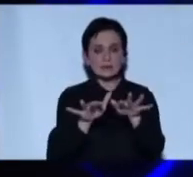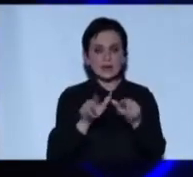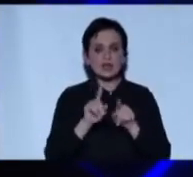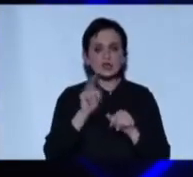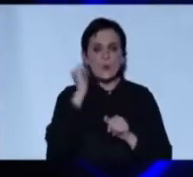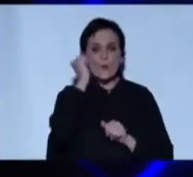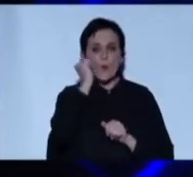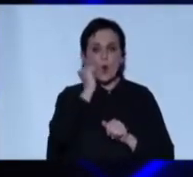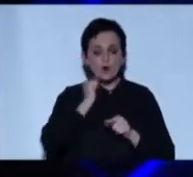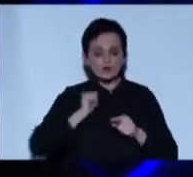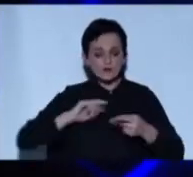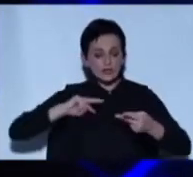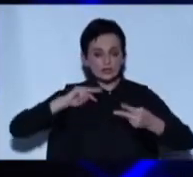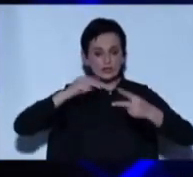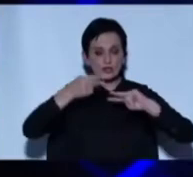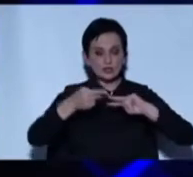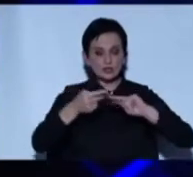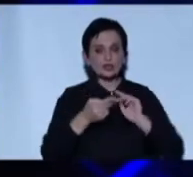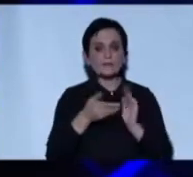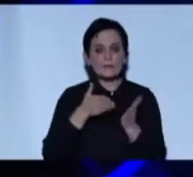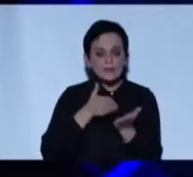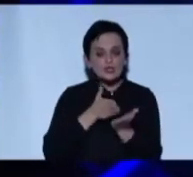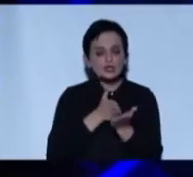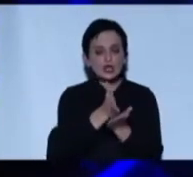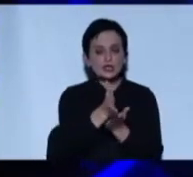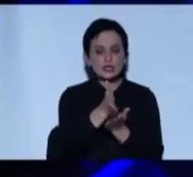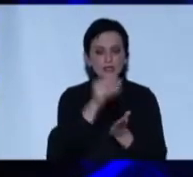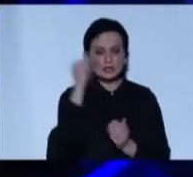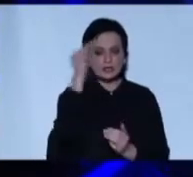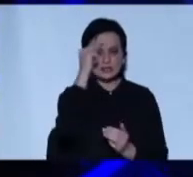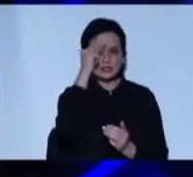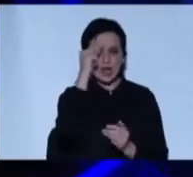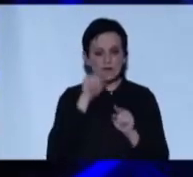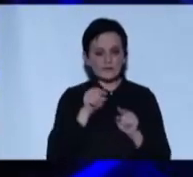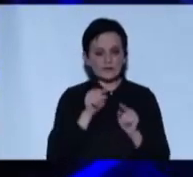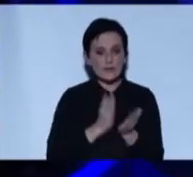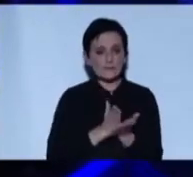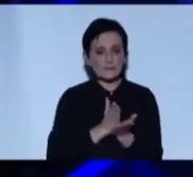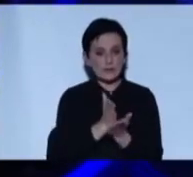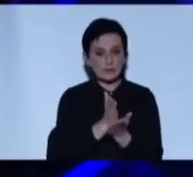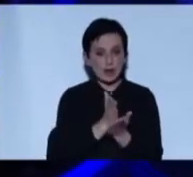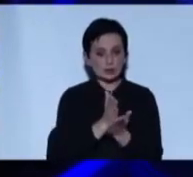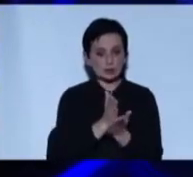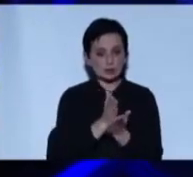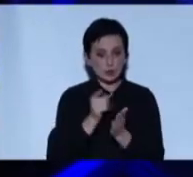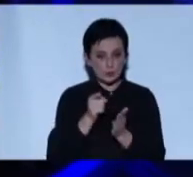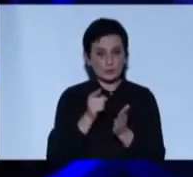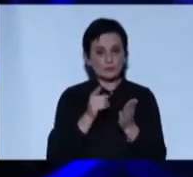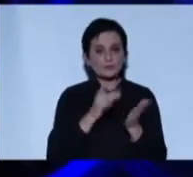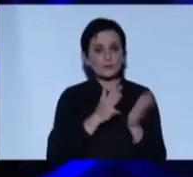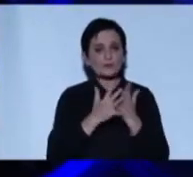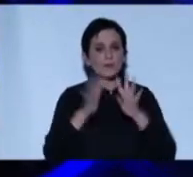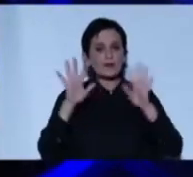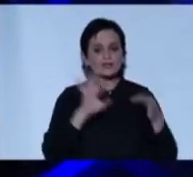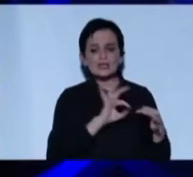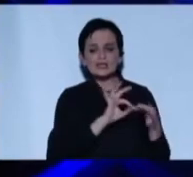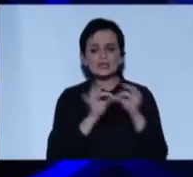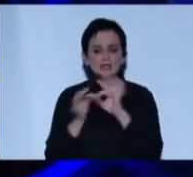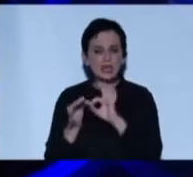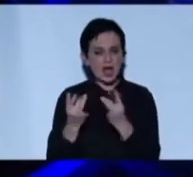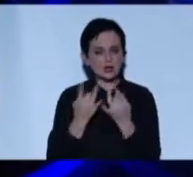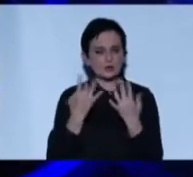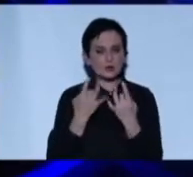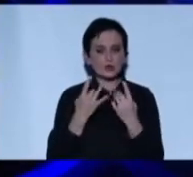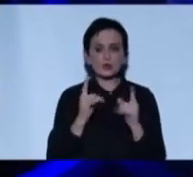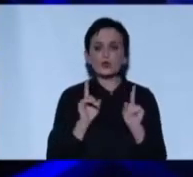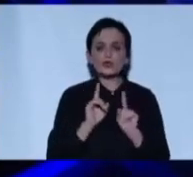მიდგომების ჩანაცვლებას შედეგზე ორიენტირებული სწავლების მიმართულებით. აქაც ამ შემთხვევაში იქნება უფრო მეტად დაგვიკონკრეტოთ, თქვათ, როგორ და რაში